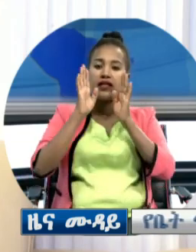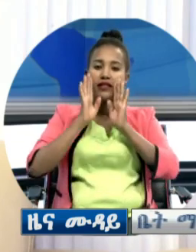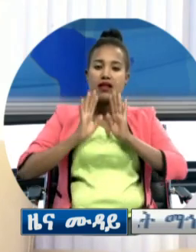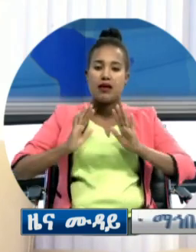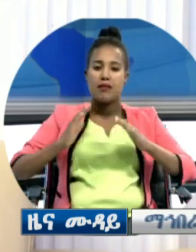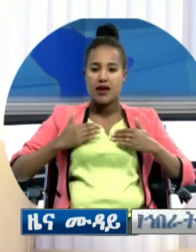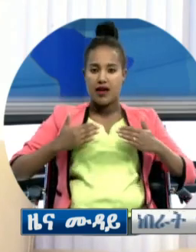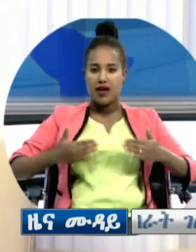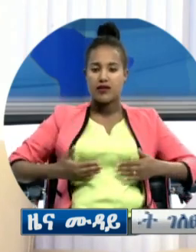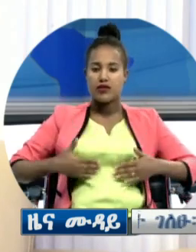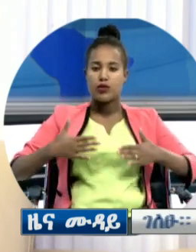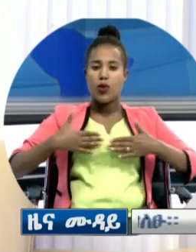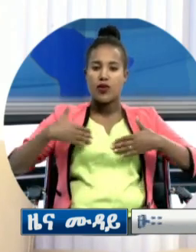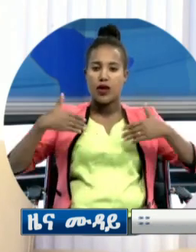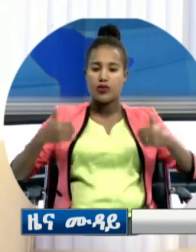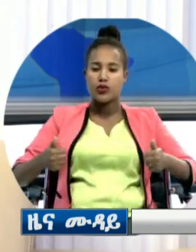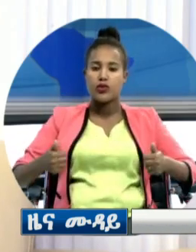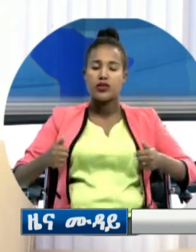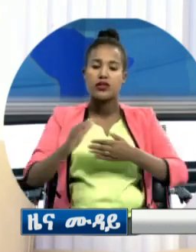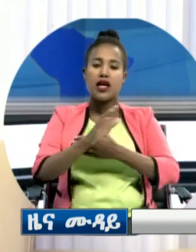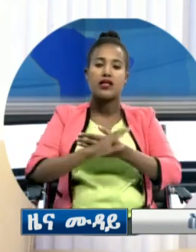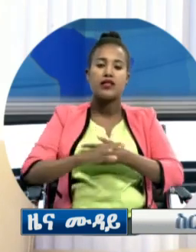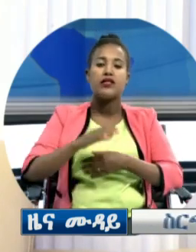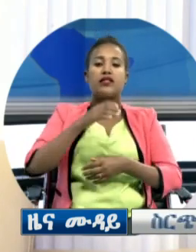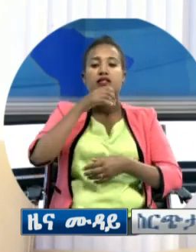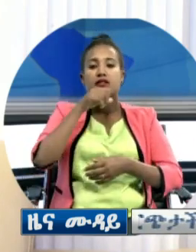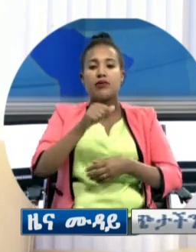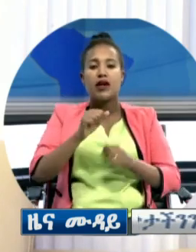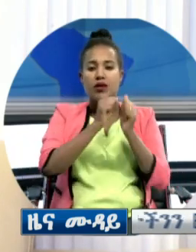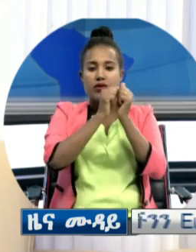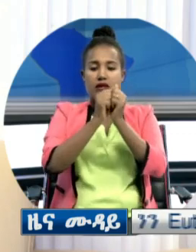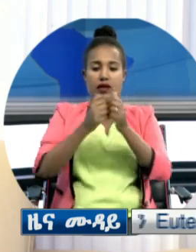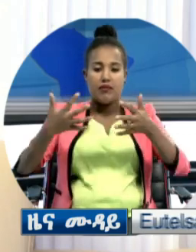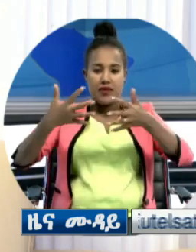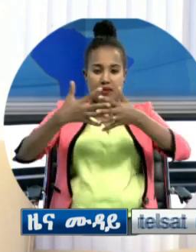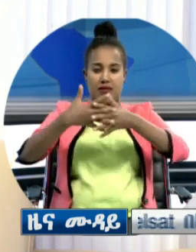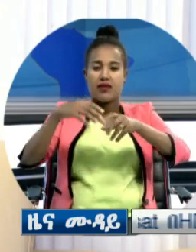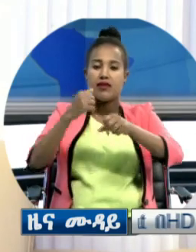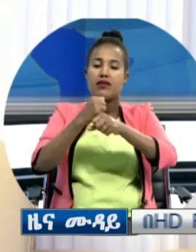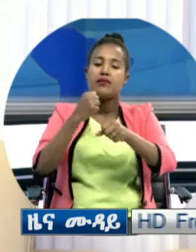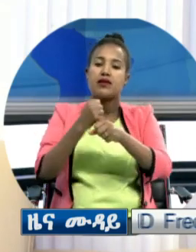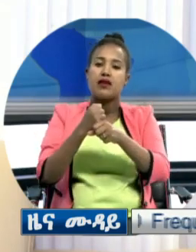አካላት፣ ከወጣቶች፣ ከሀገር ሽማግሌዎች ጋር በጥምረት ለመስራት